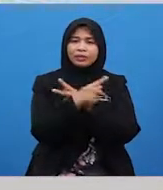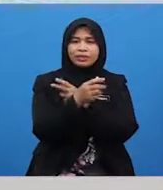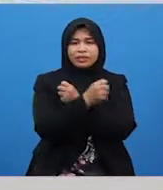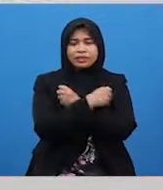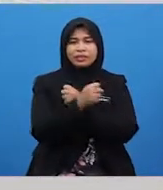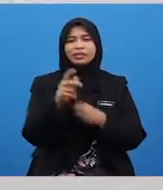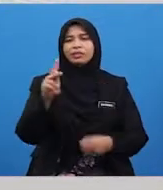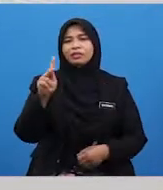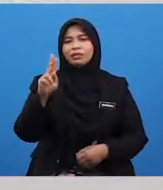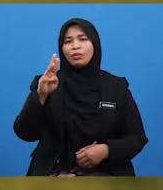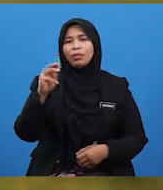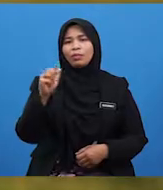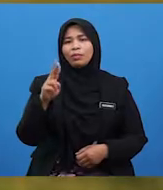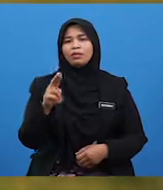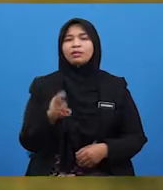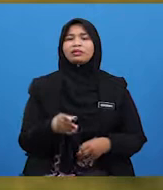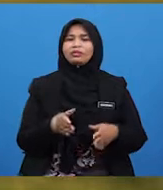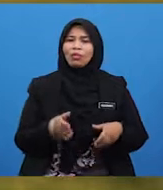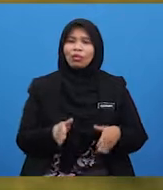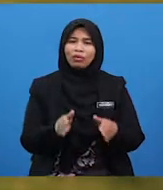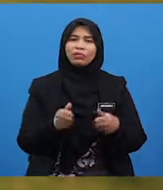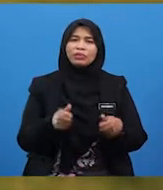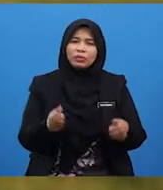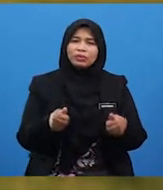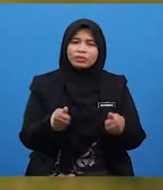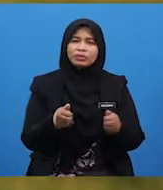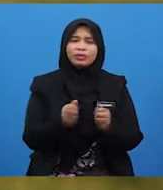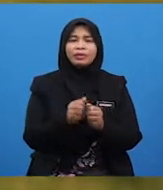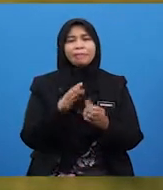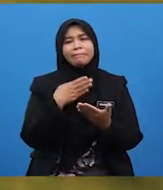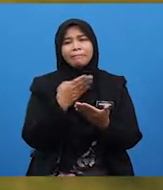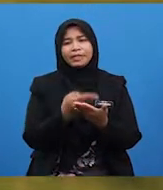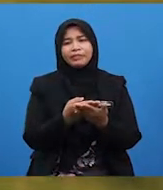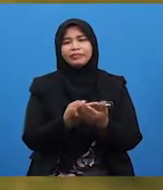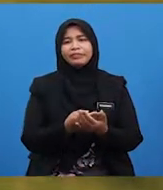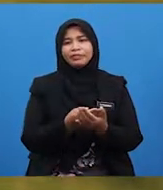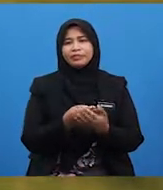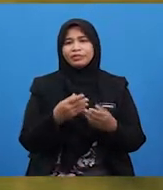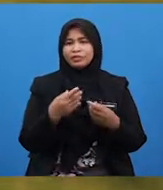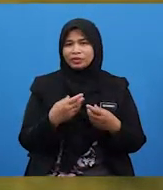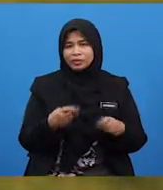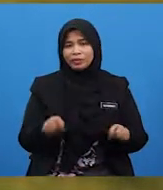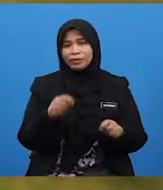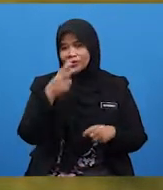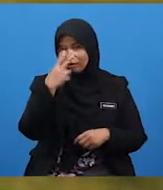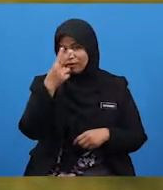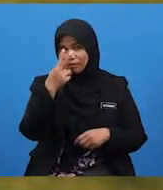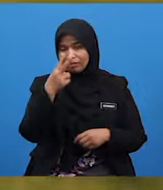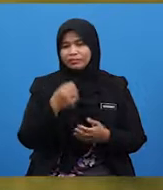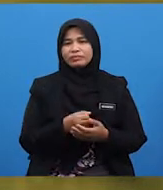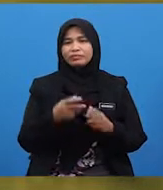jiran dengan cermannya. Wah, murid-murid, cuba hayati perlakuan mereka. Betapa mesranya